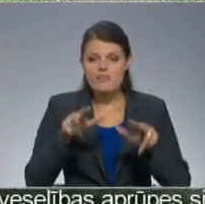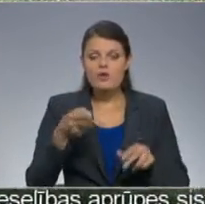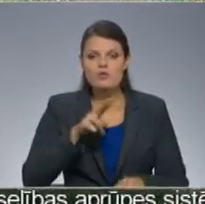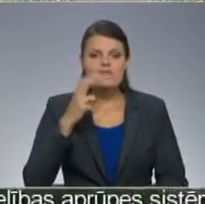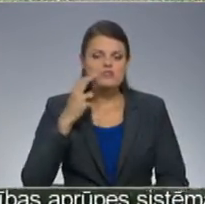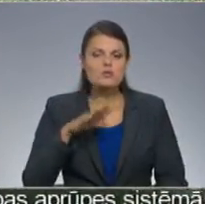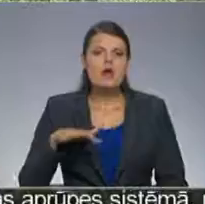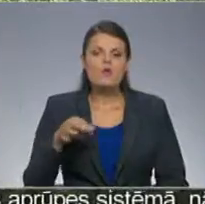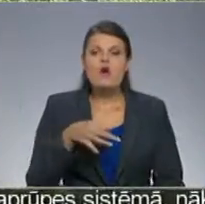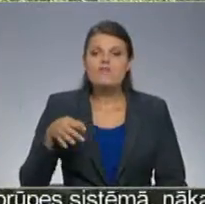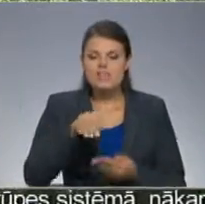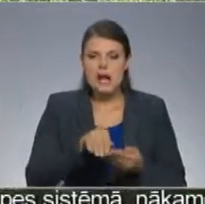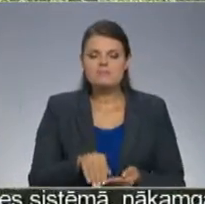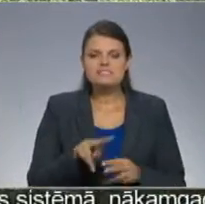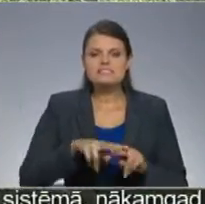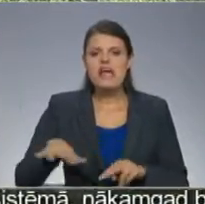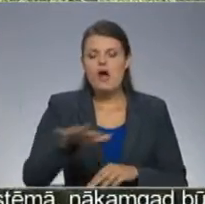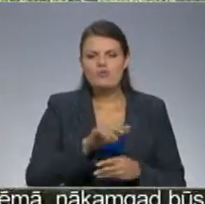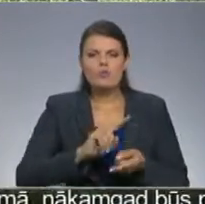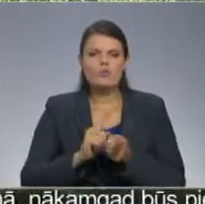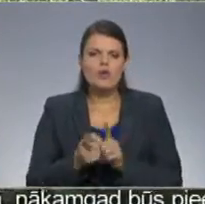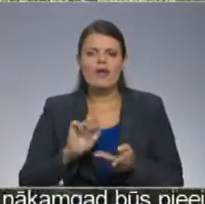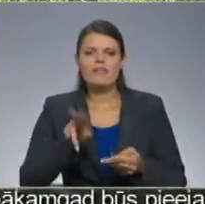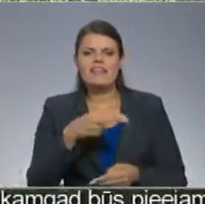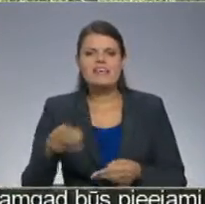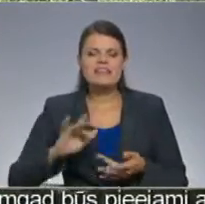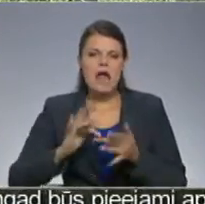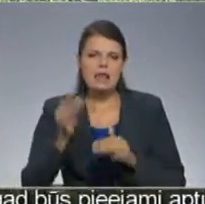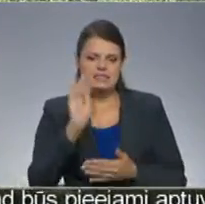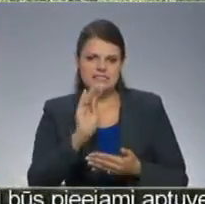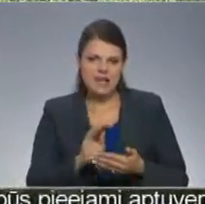Vecumnieku novadu kapsētu digitalizēšanu. Santa Baumana, Klāvs Krastiņš, Vidzemes televīzija.